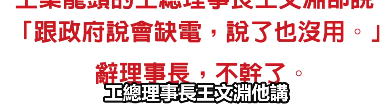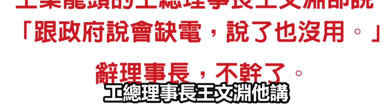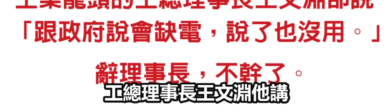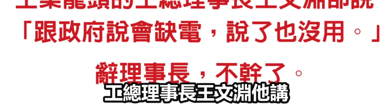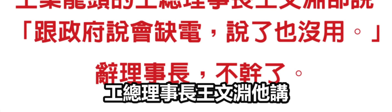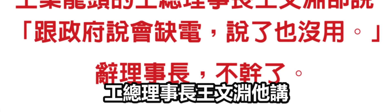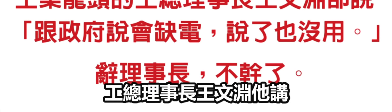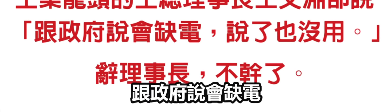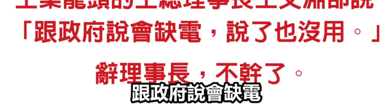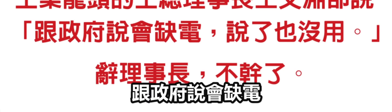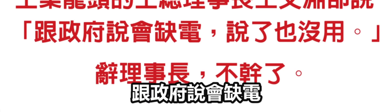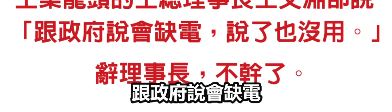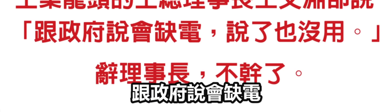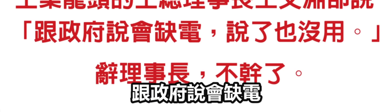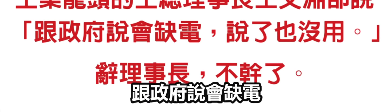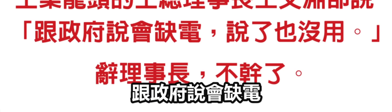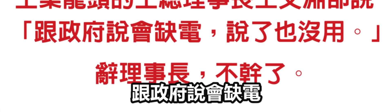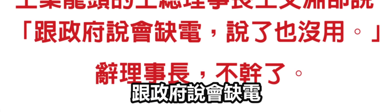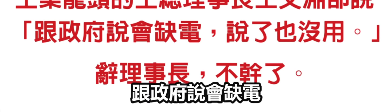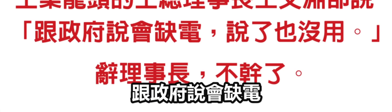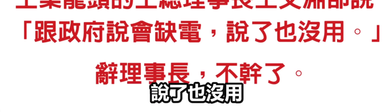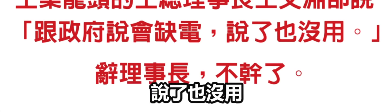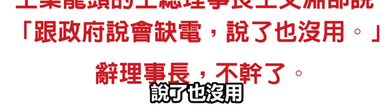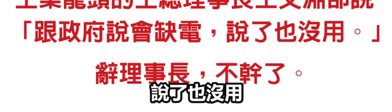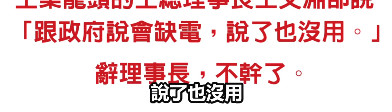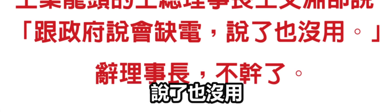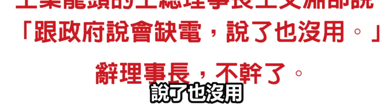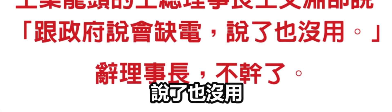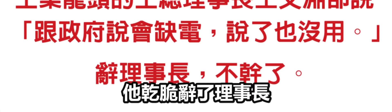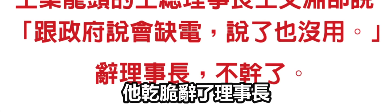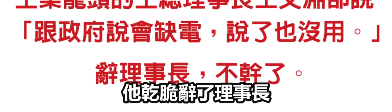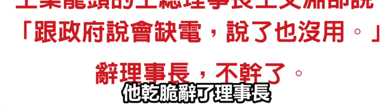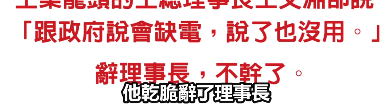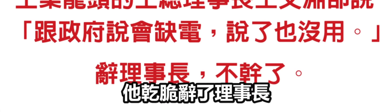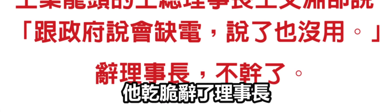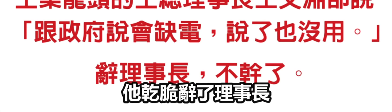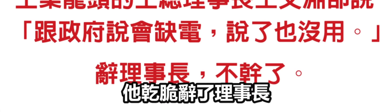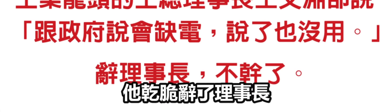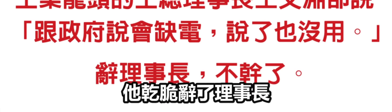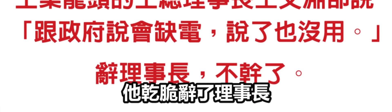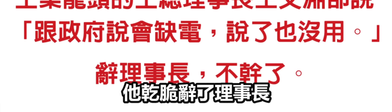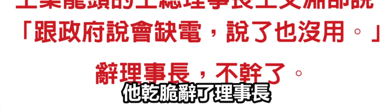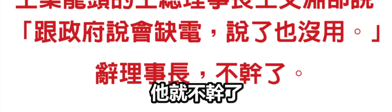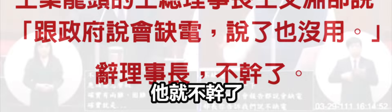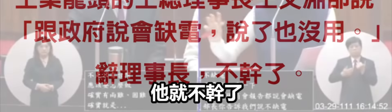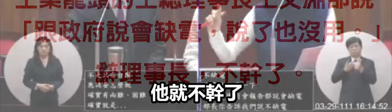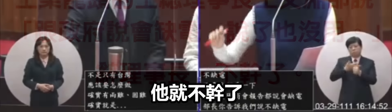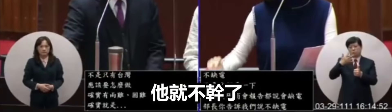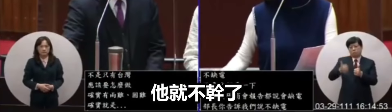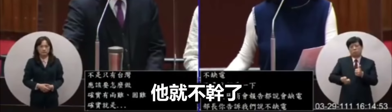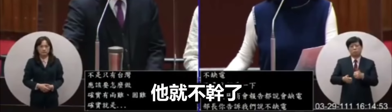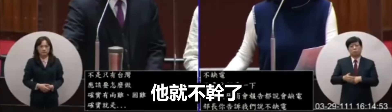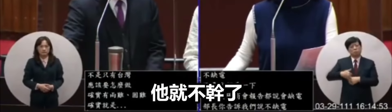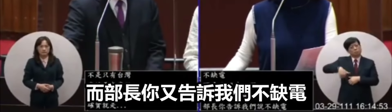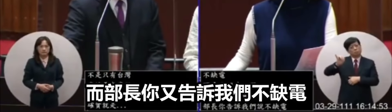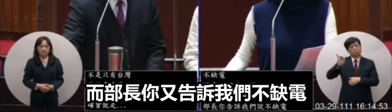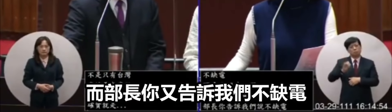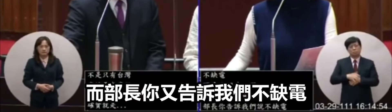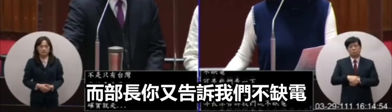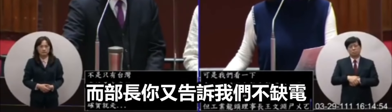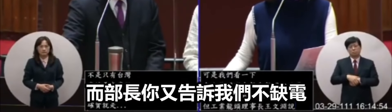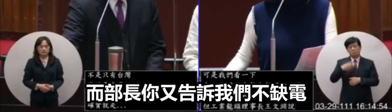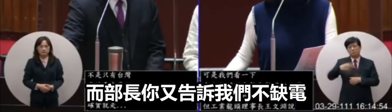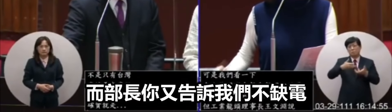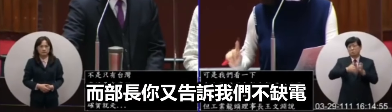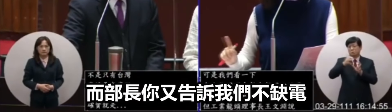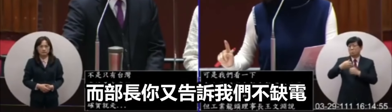王文渊他讲跟政府说会缺电，说了也没用，他干脆辞了理事长，他就不干了。而部